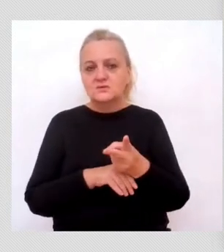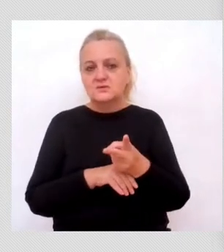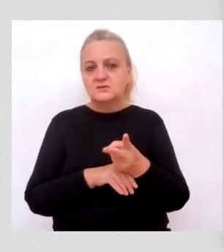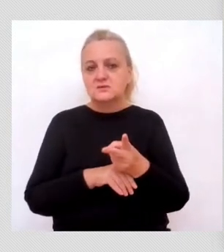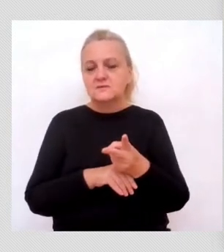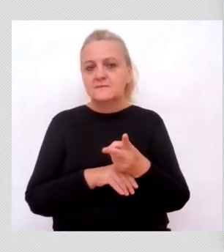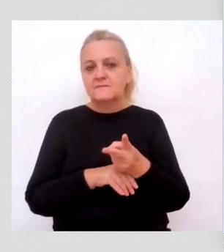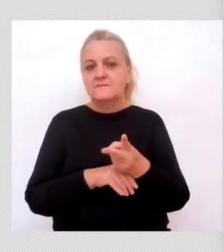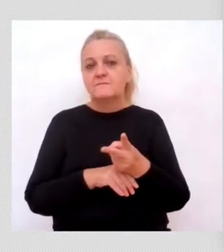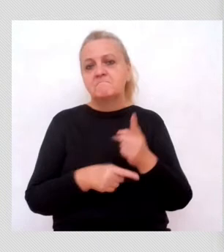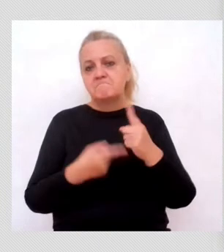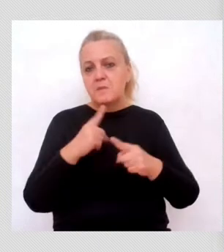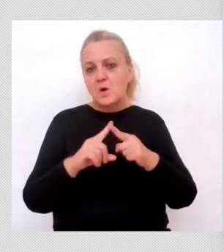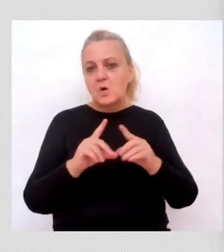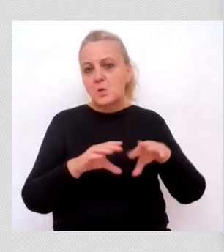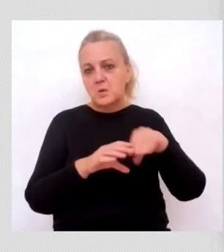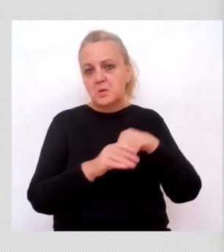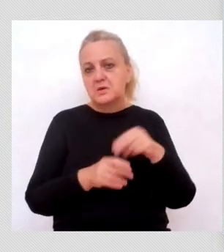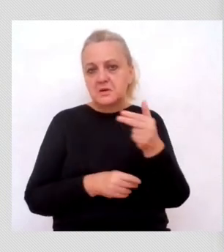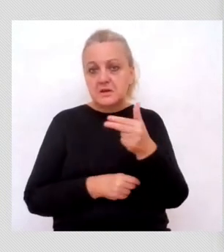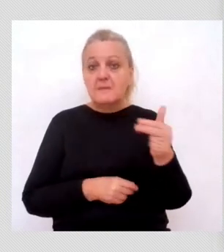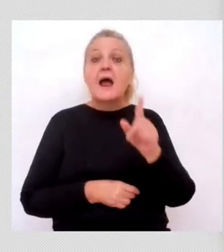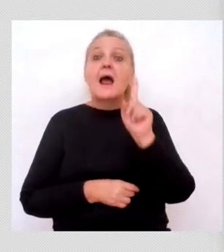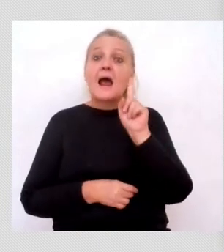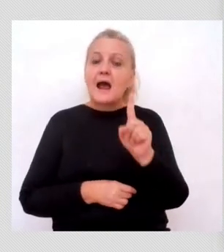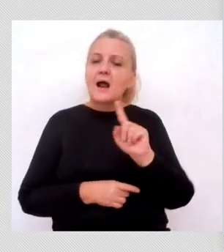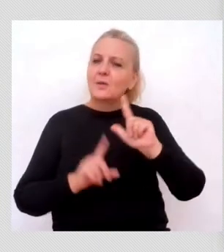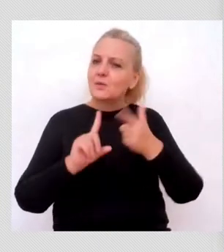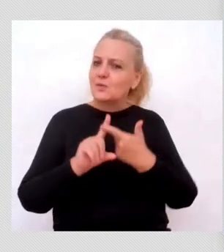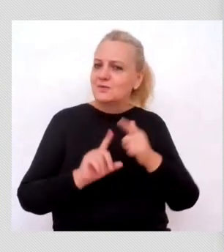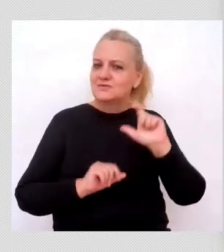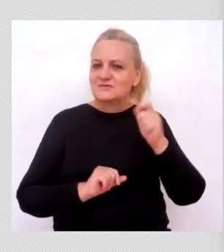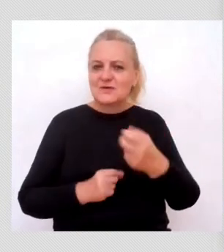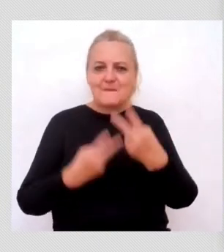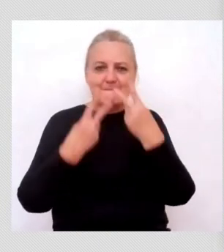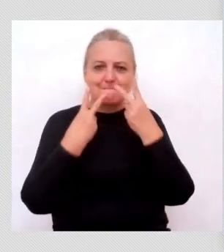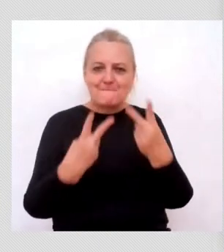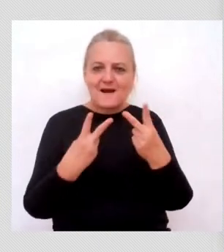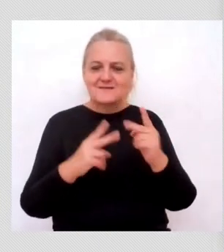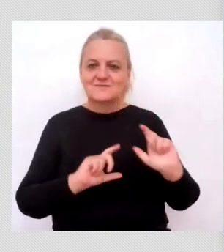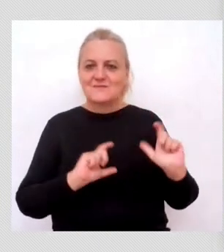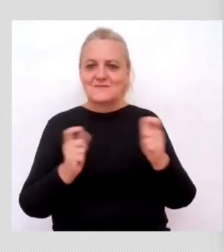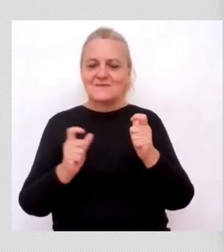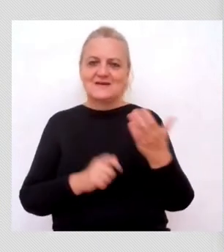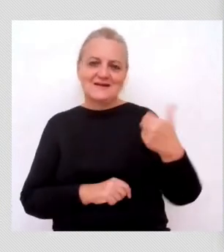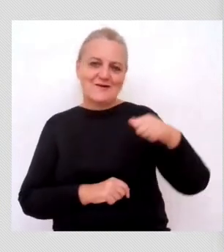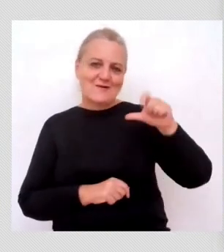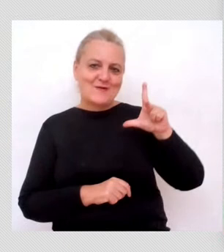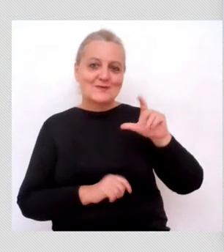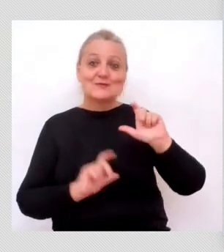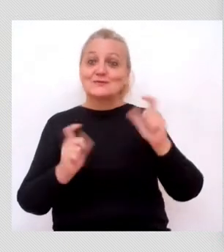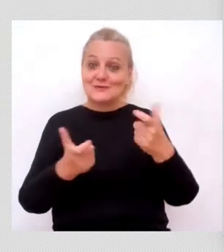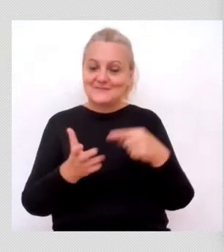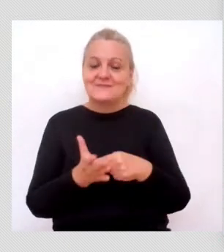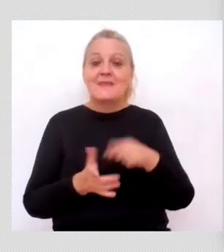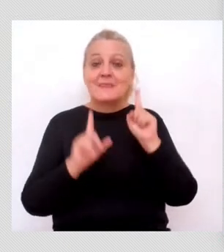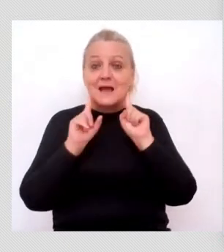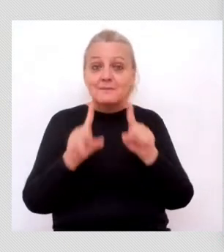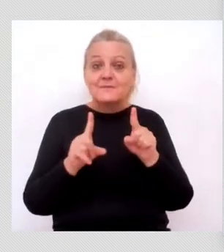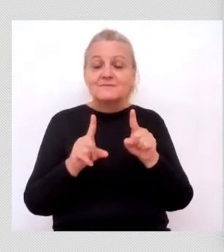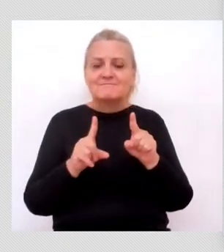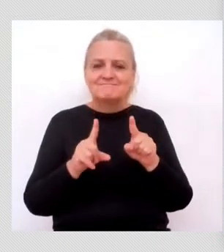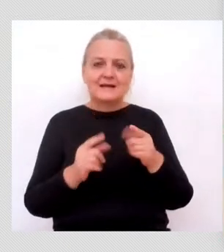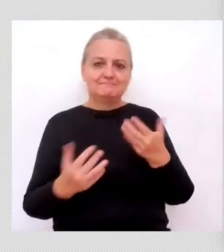do areny politycznej. Ale z drugiej strony, zwróćmy uwagę, co się dzieje właśnie w ostatnich latach, tak naprawdę to jest